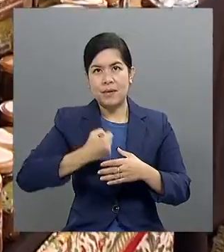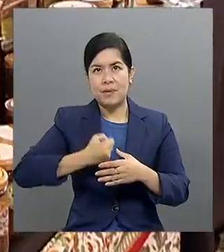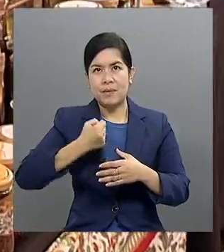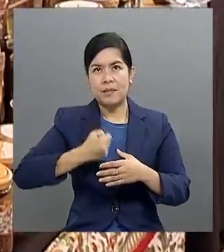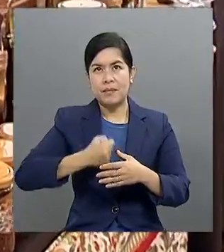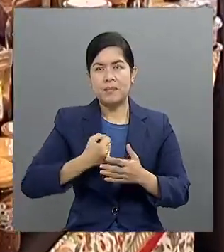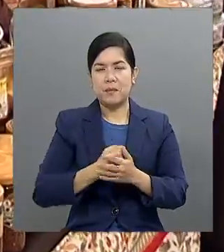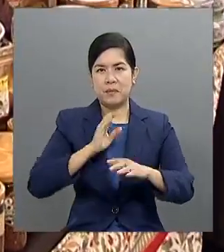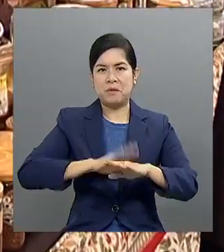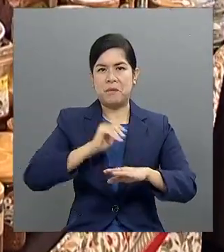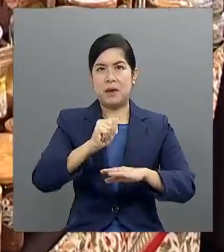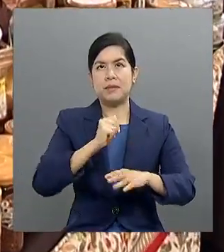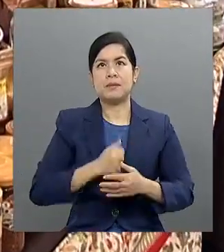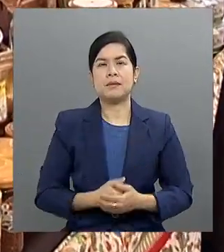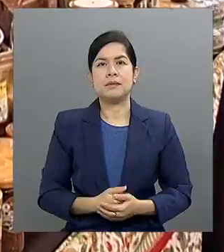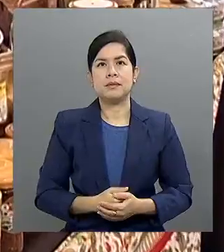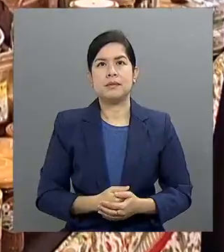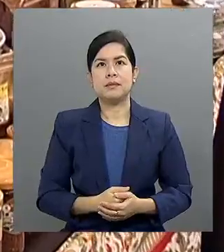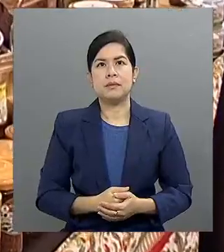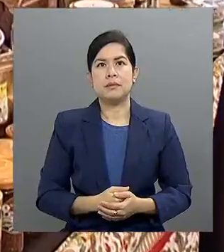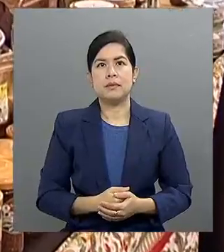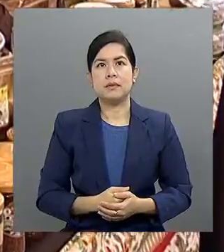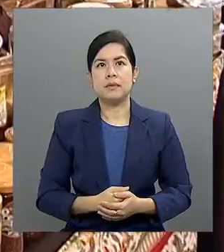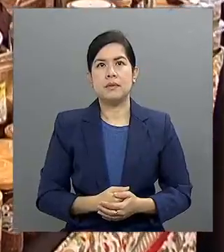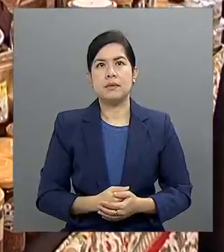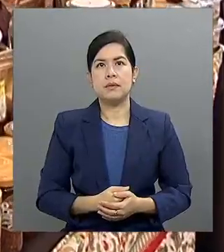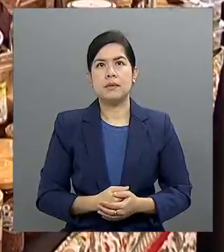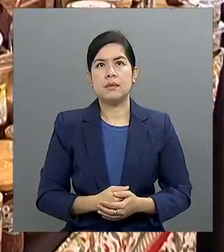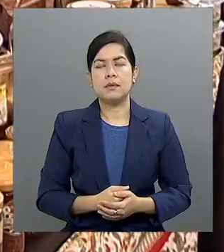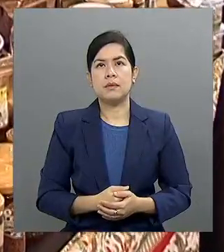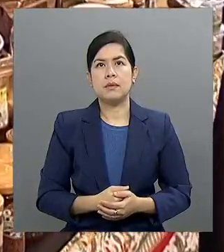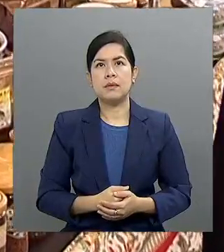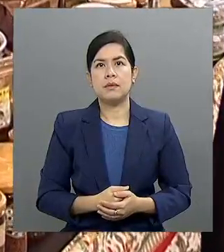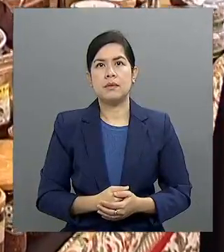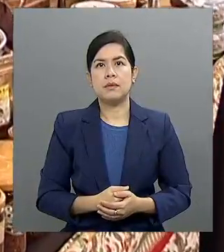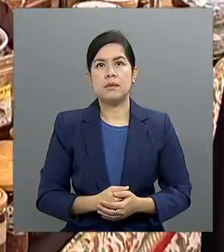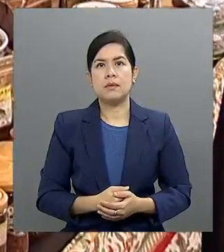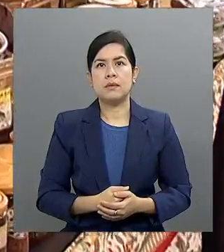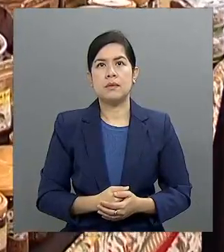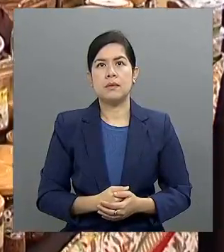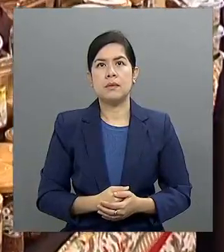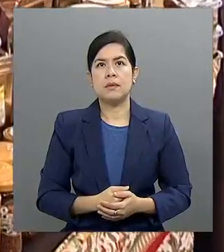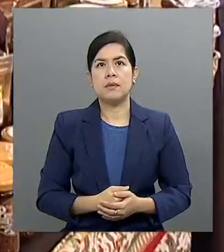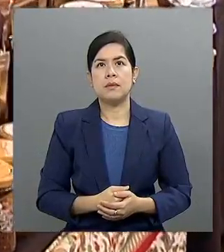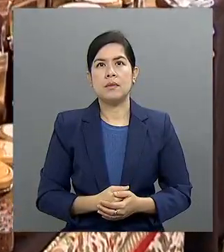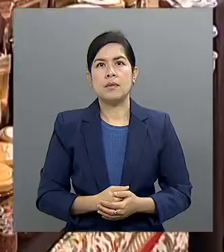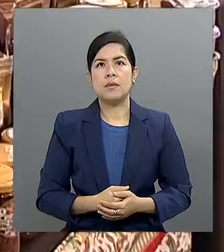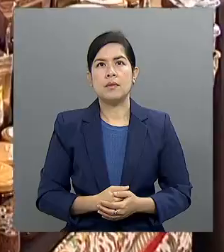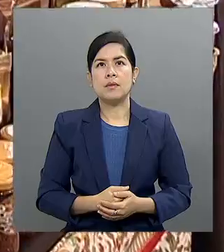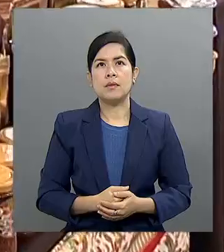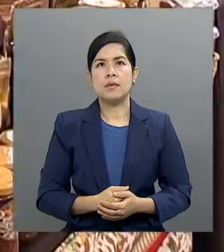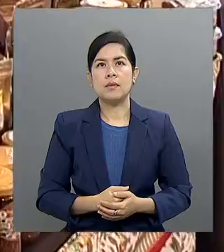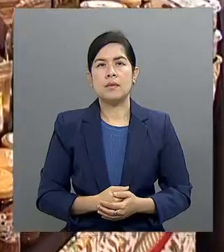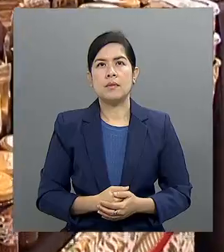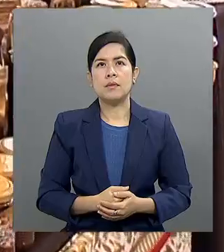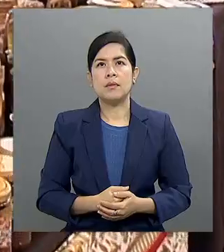คะใช่ไหม โอเคค่ะเอามาเดี๋ยวให้น้องผู้ช่วยชำนาญดีกว่า เพรา